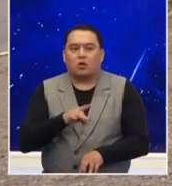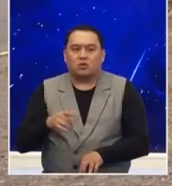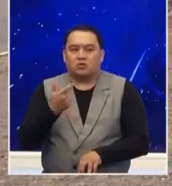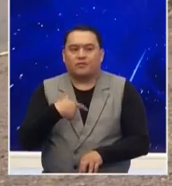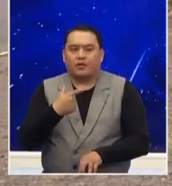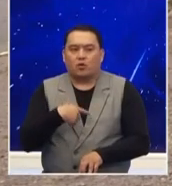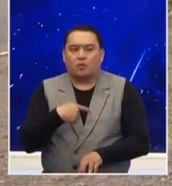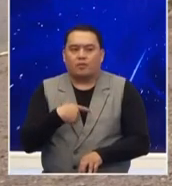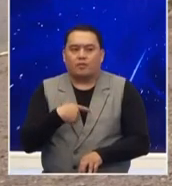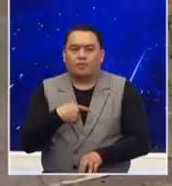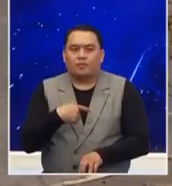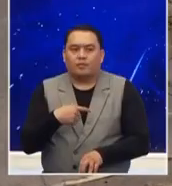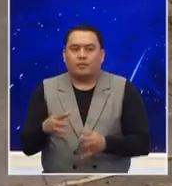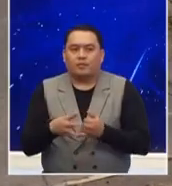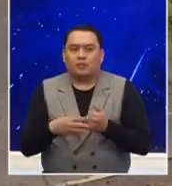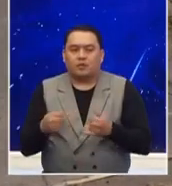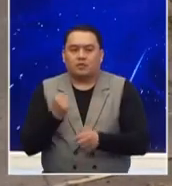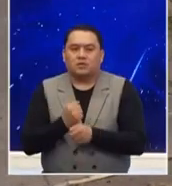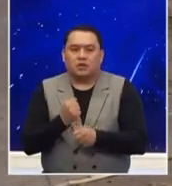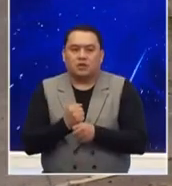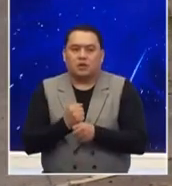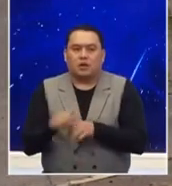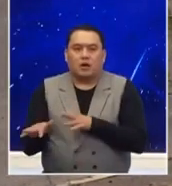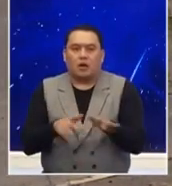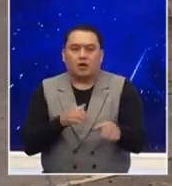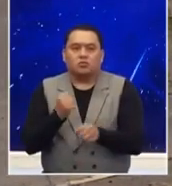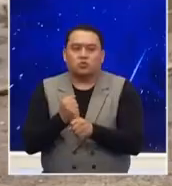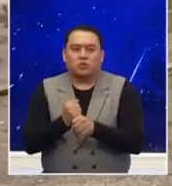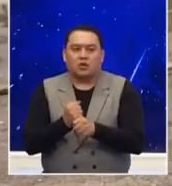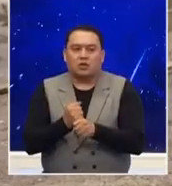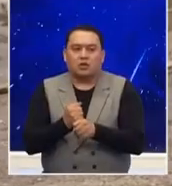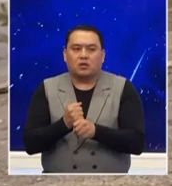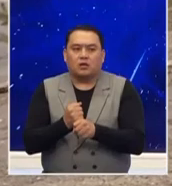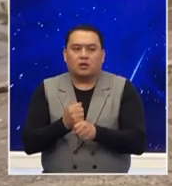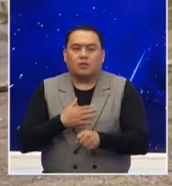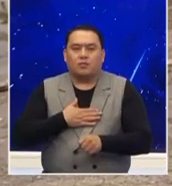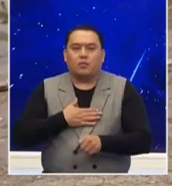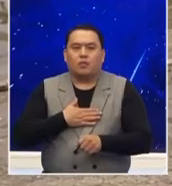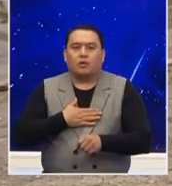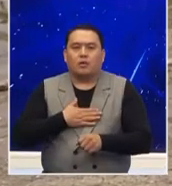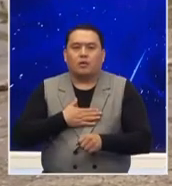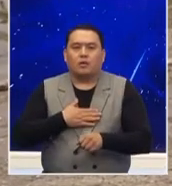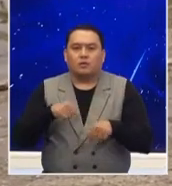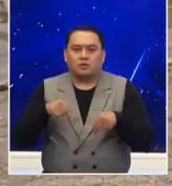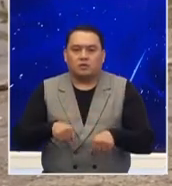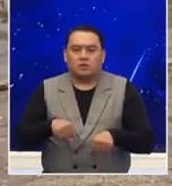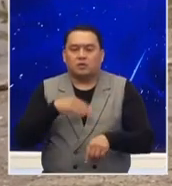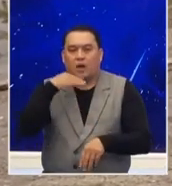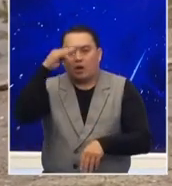этот. Земле хотел такую акцию сделать. Ну, это детство здесь было. Отец